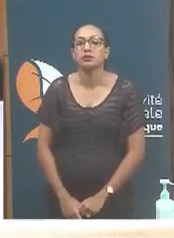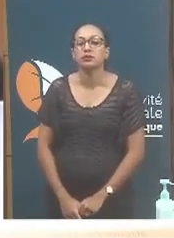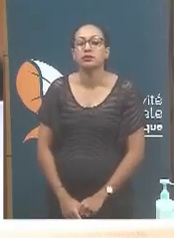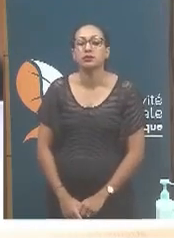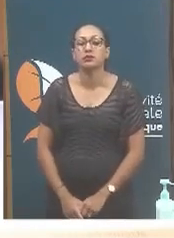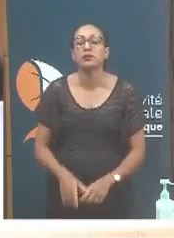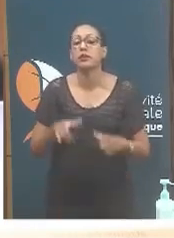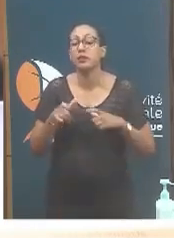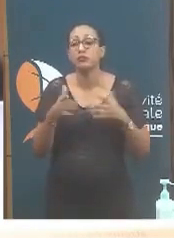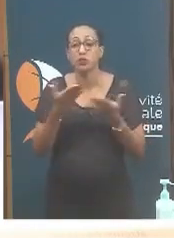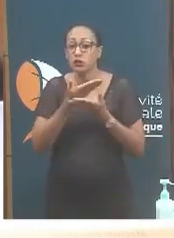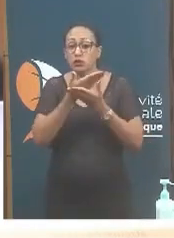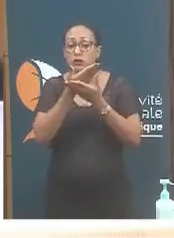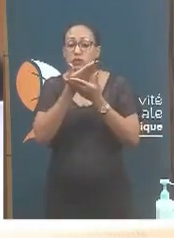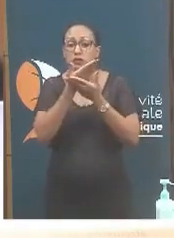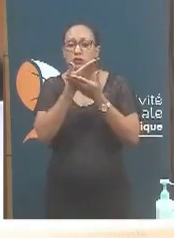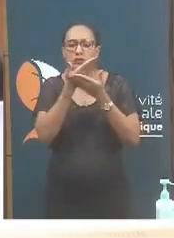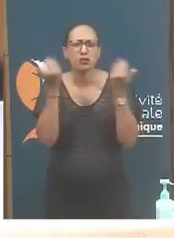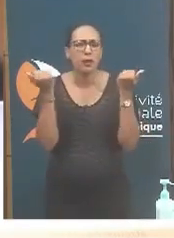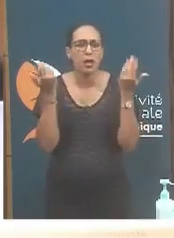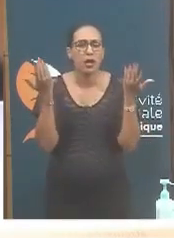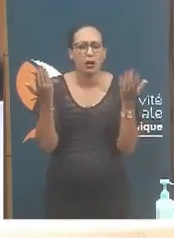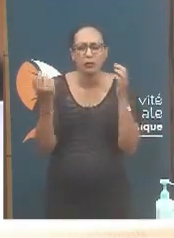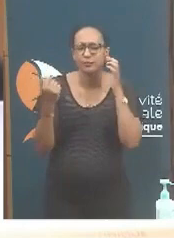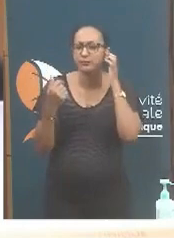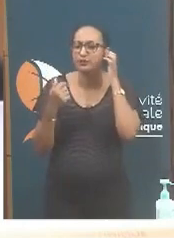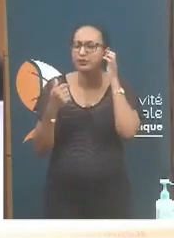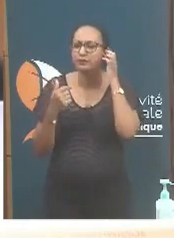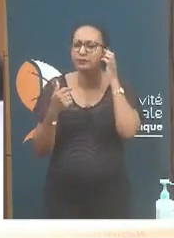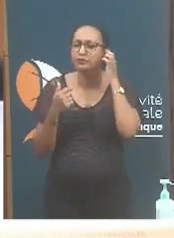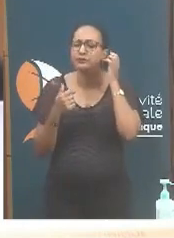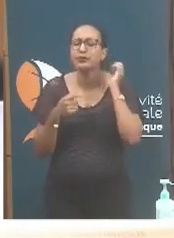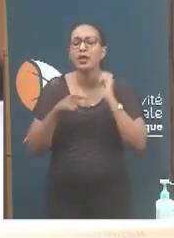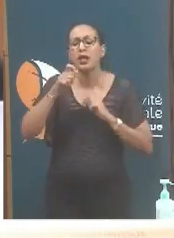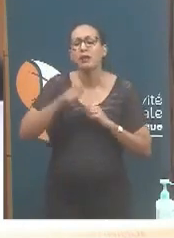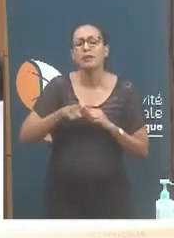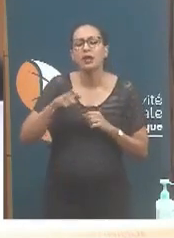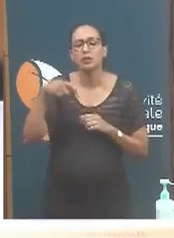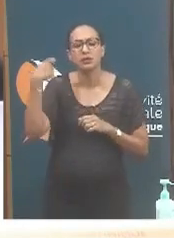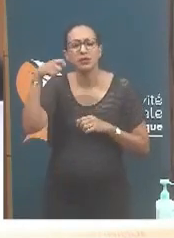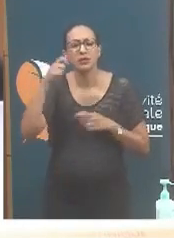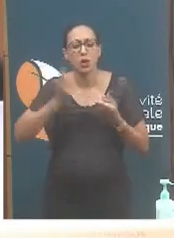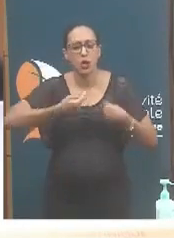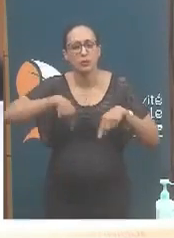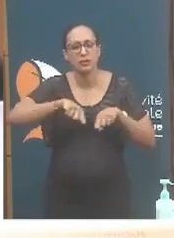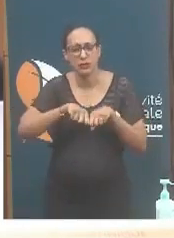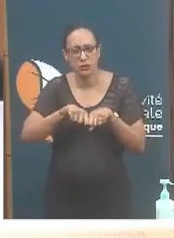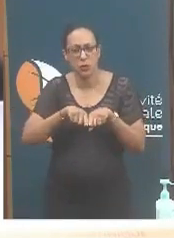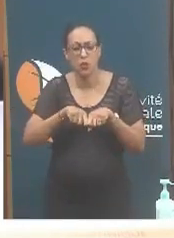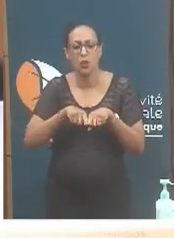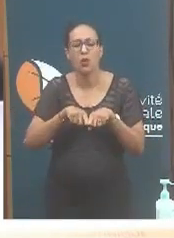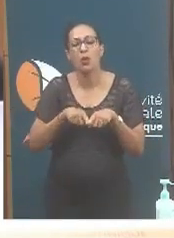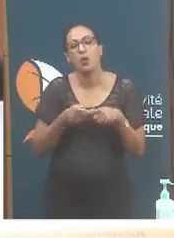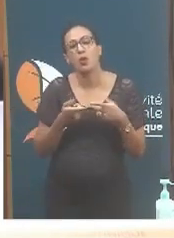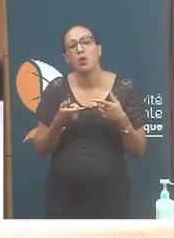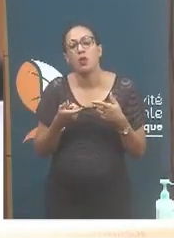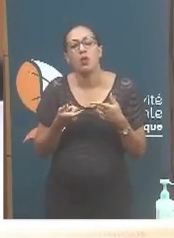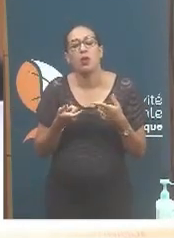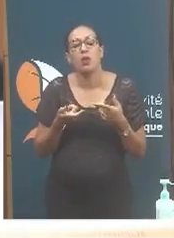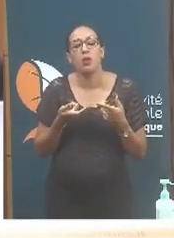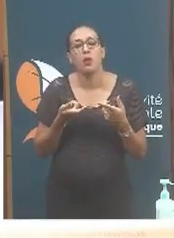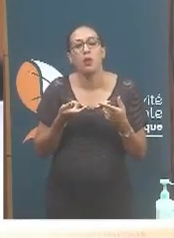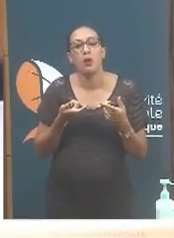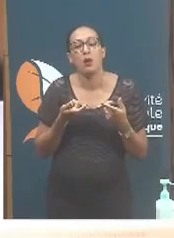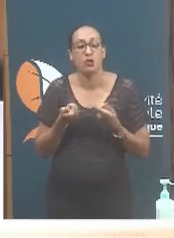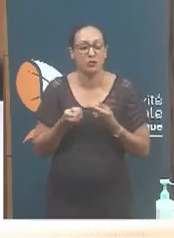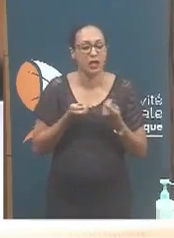Je ne sais pas à qui s'adressait le président de la commission gouvernance.